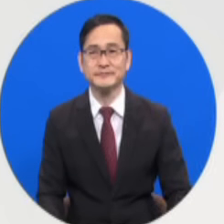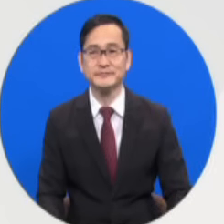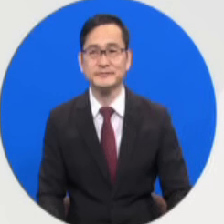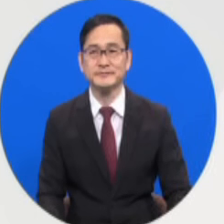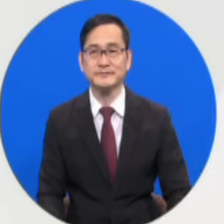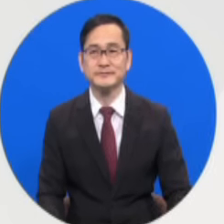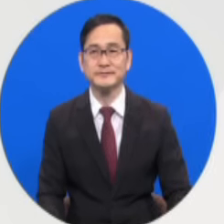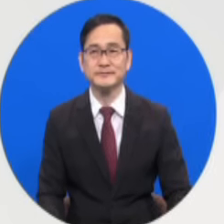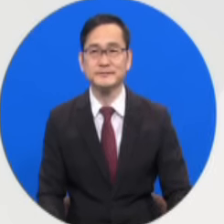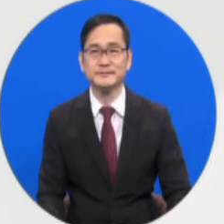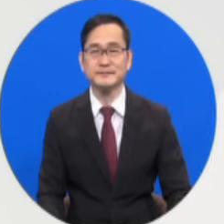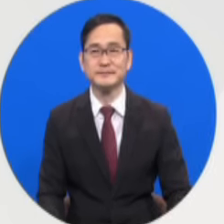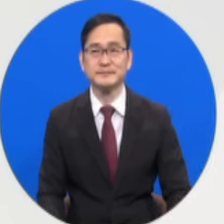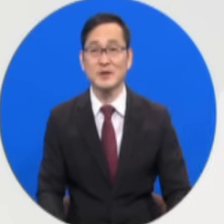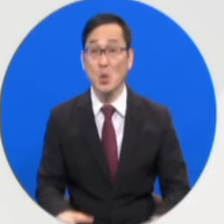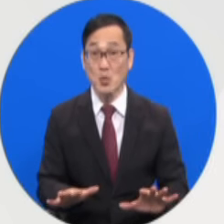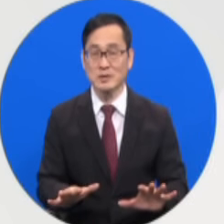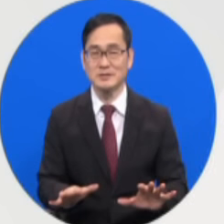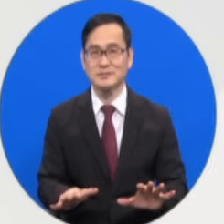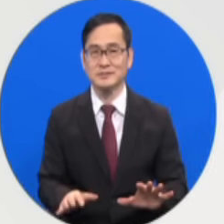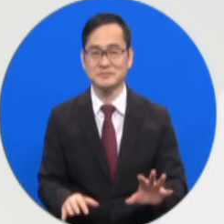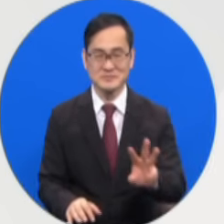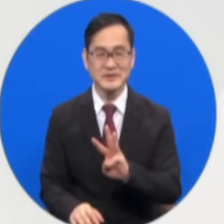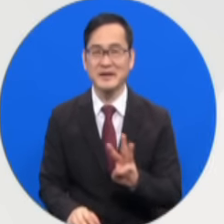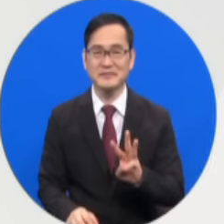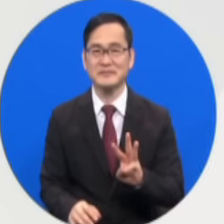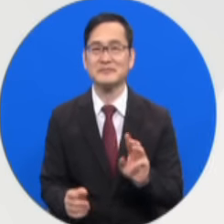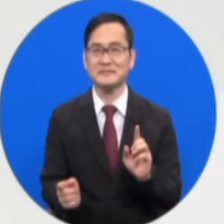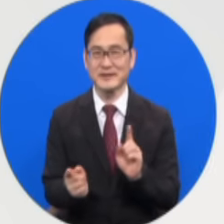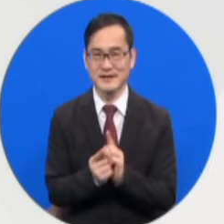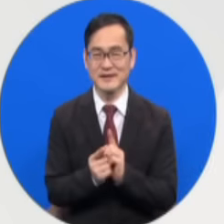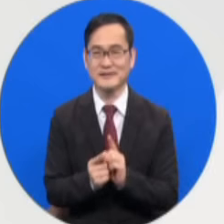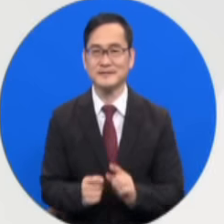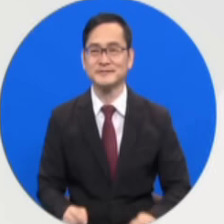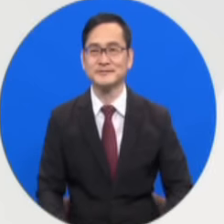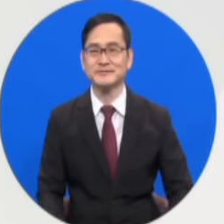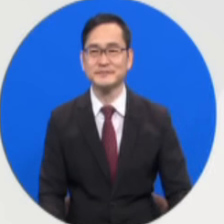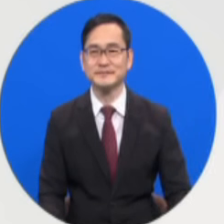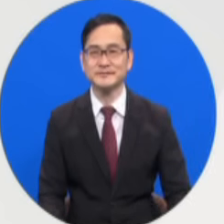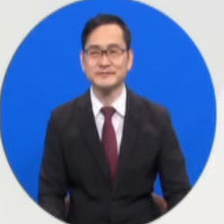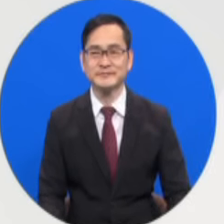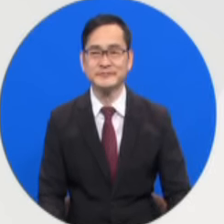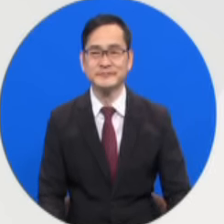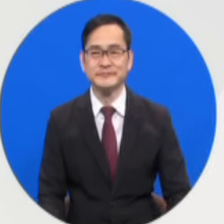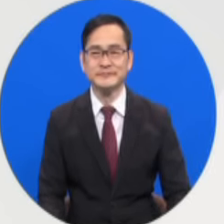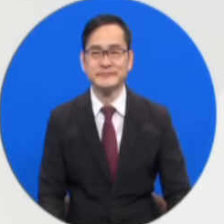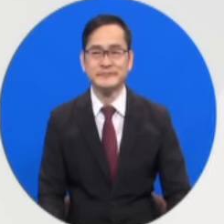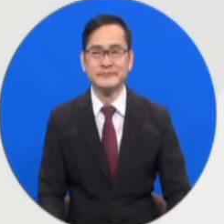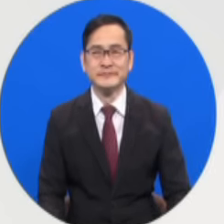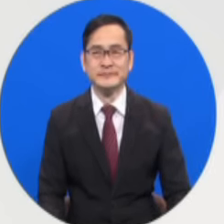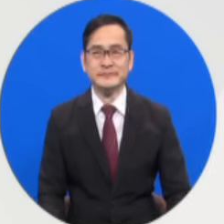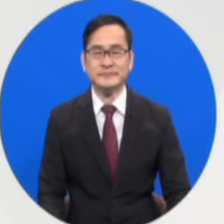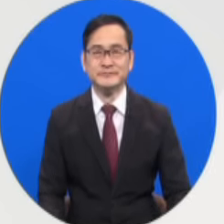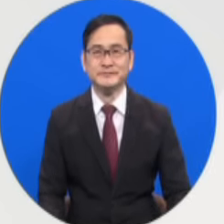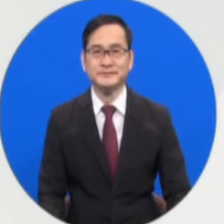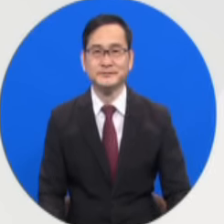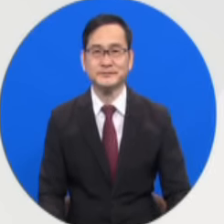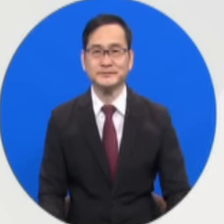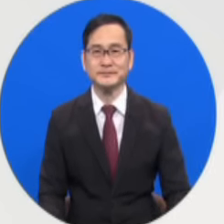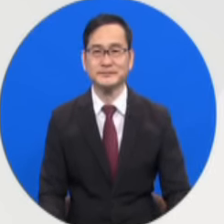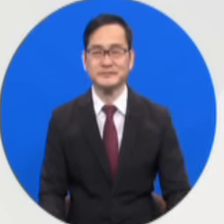있습니다 오늘 만난다 이렇게 만나는군요 면담 독대는 아니에요 면담 그리고